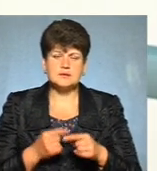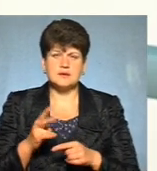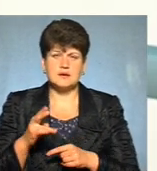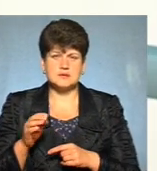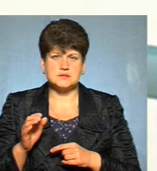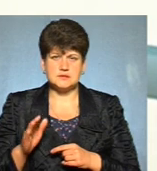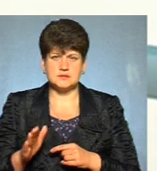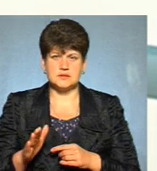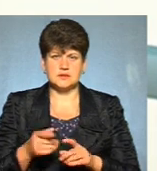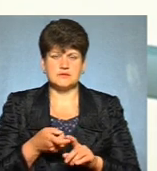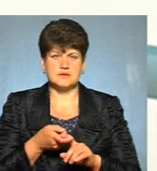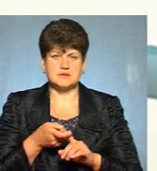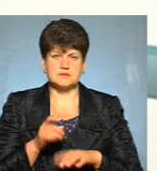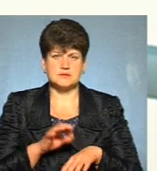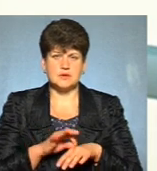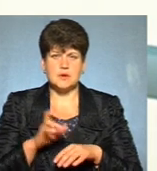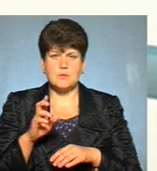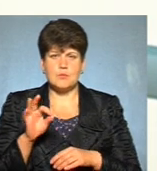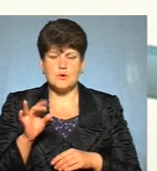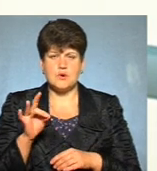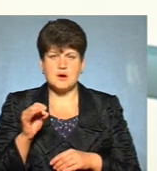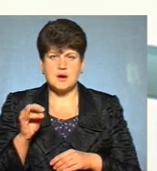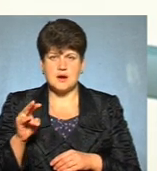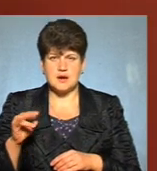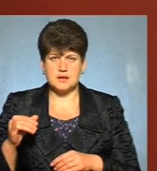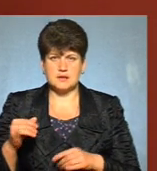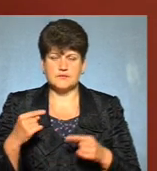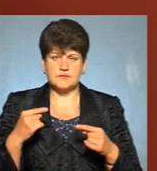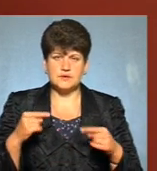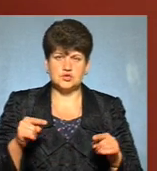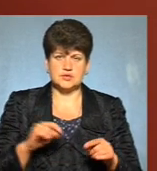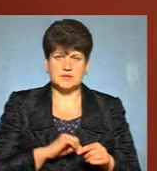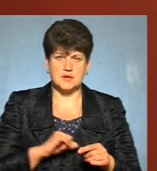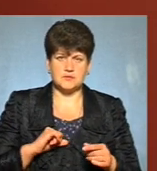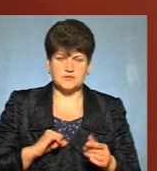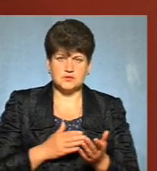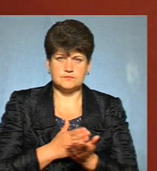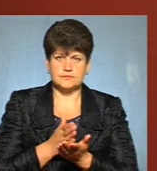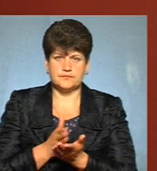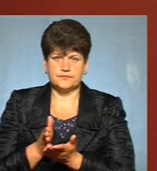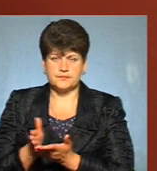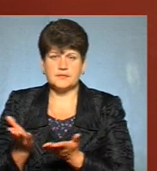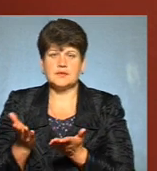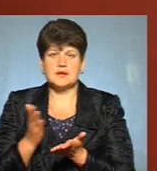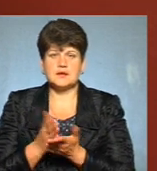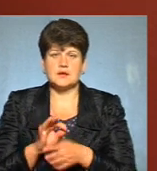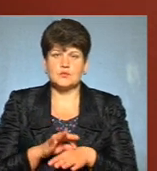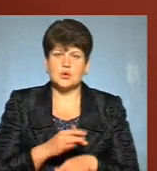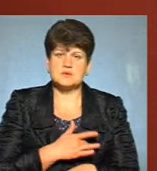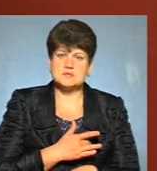від інфікування бореліями в іншій терапевтичній патології, там, де є хвороби